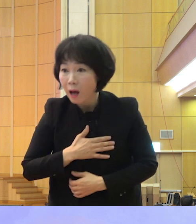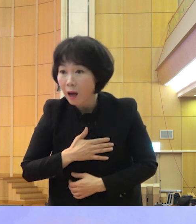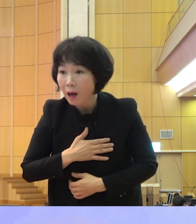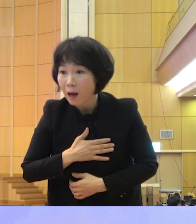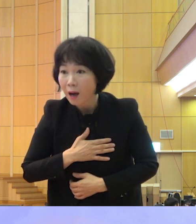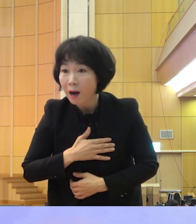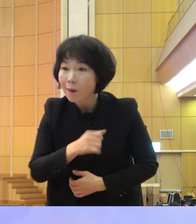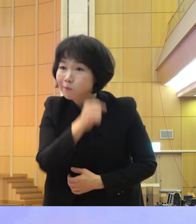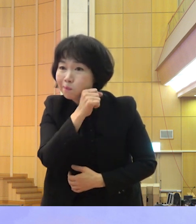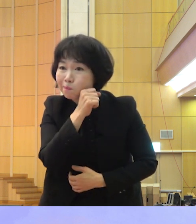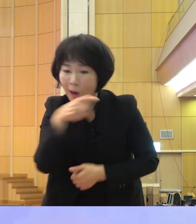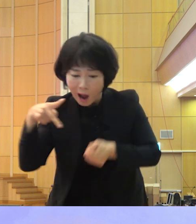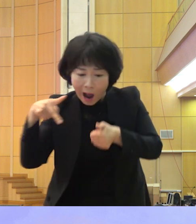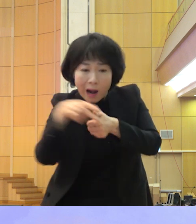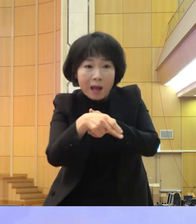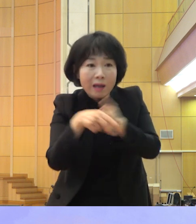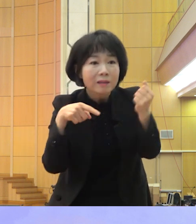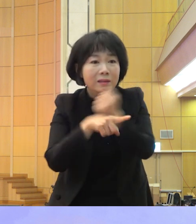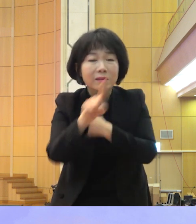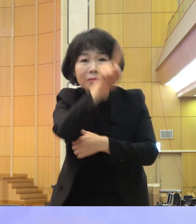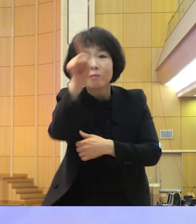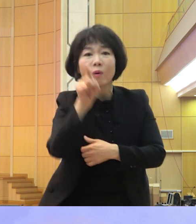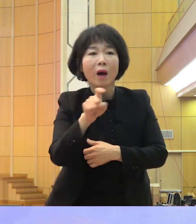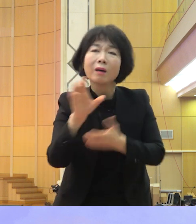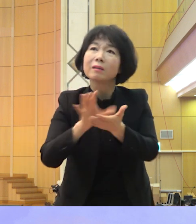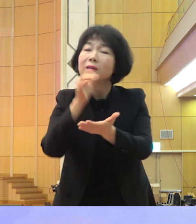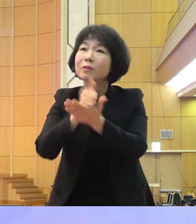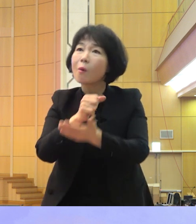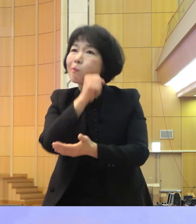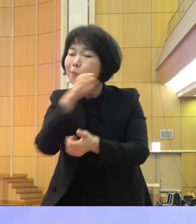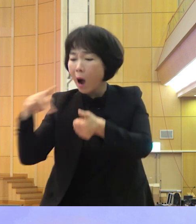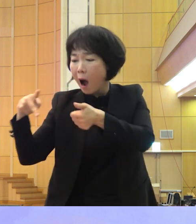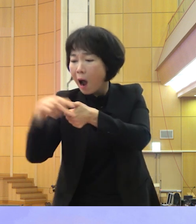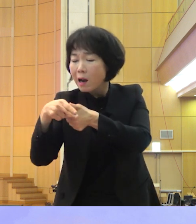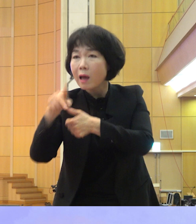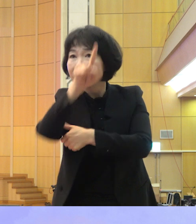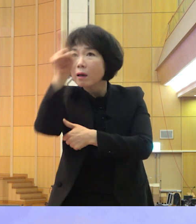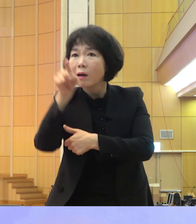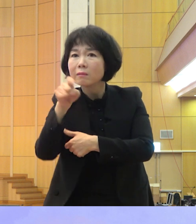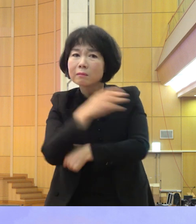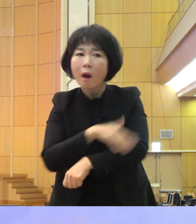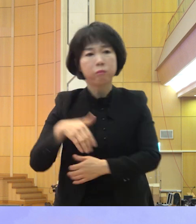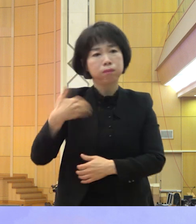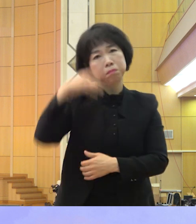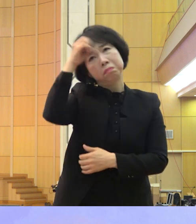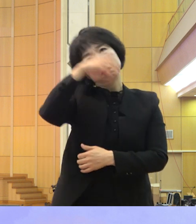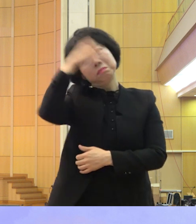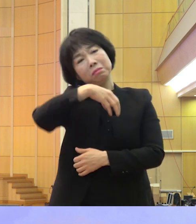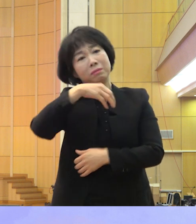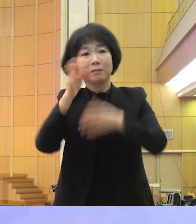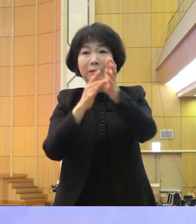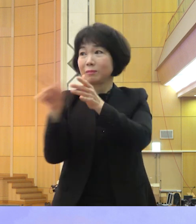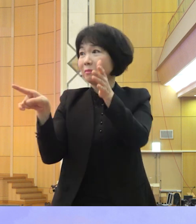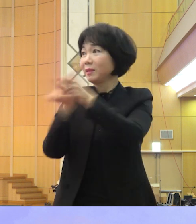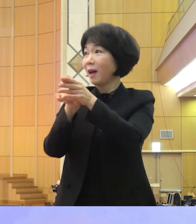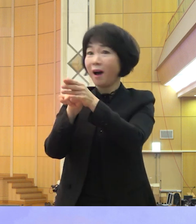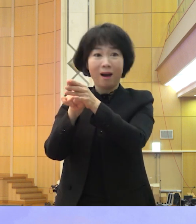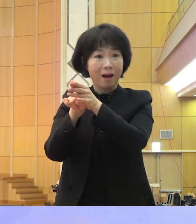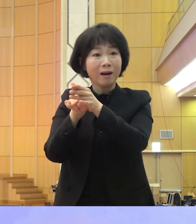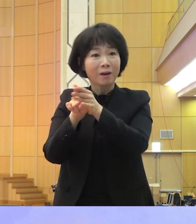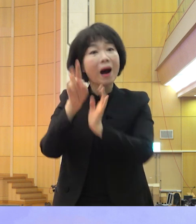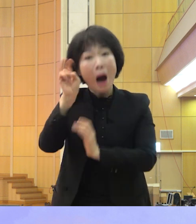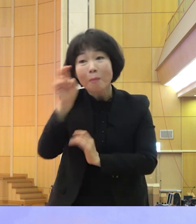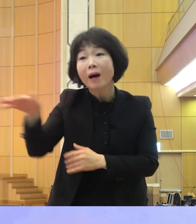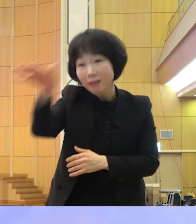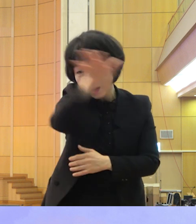왜 할례를 받아야 되는지, 그리스도의 할례는 뭔지 알지도 못한 채 주님을 믿노라고 할